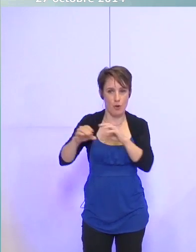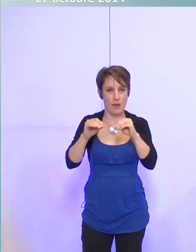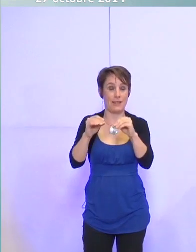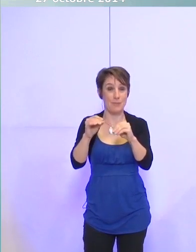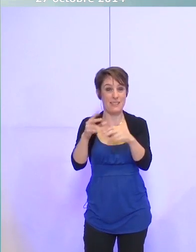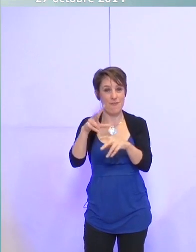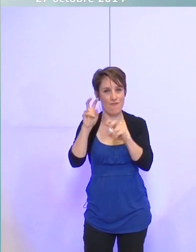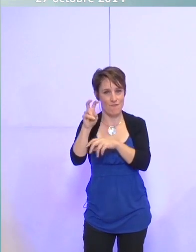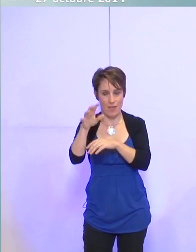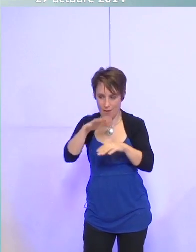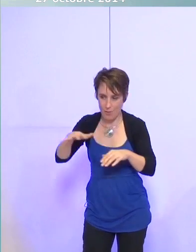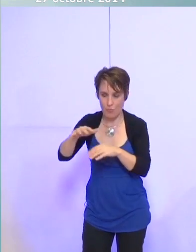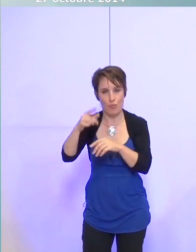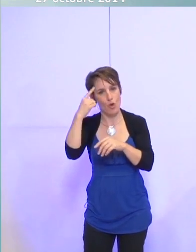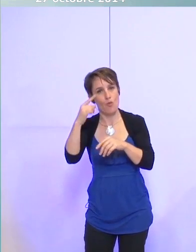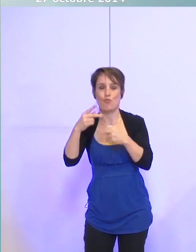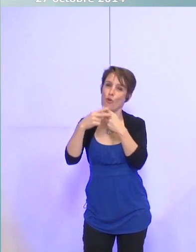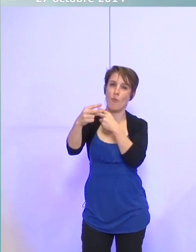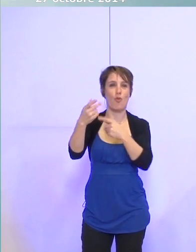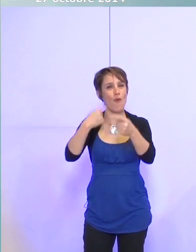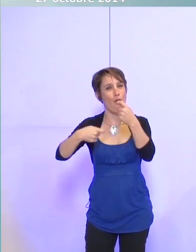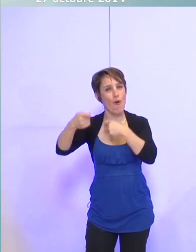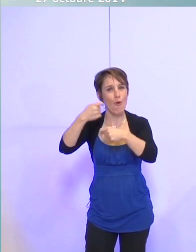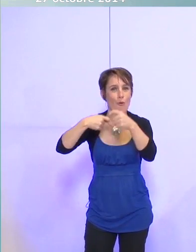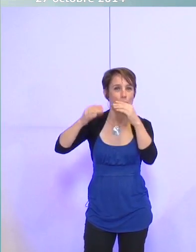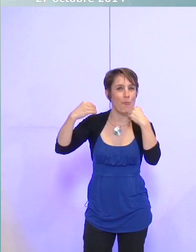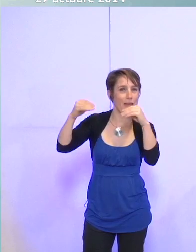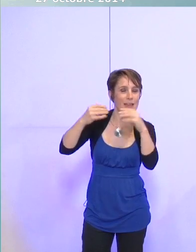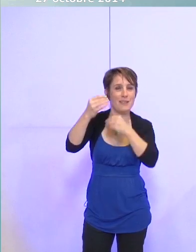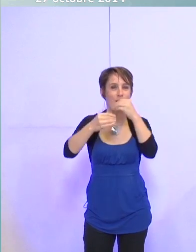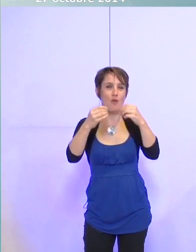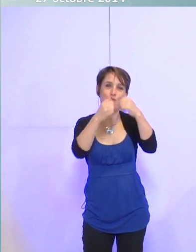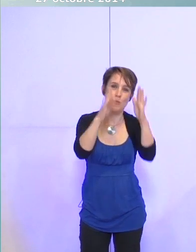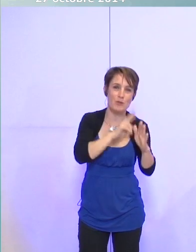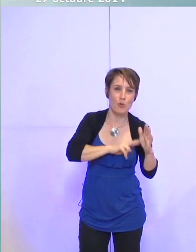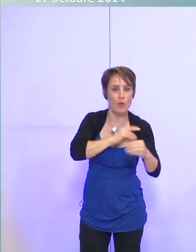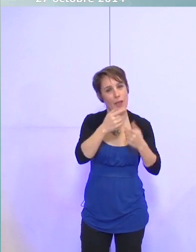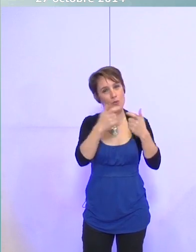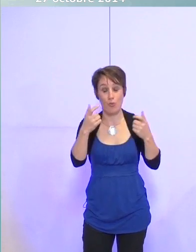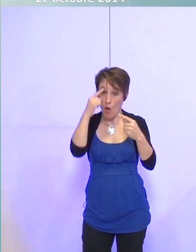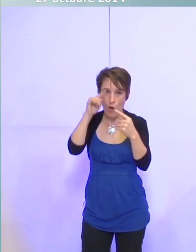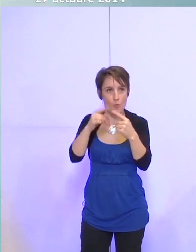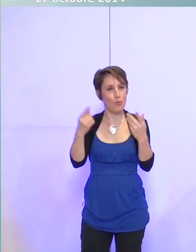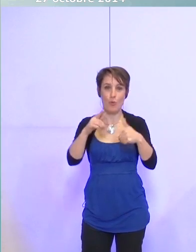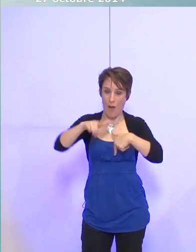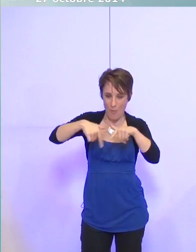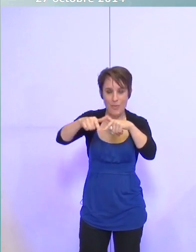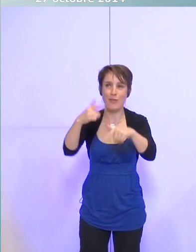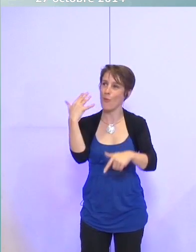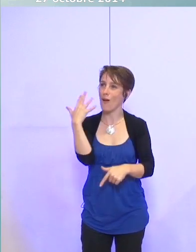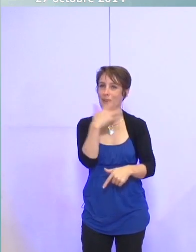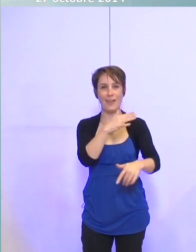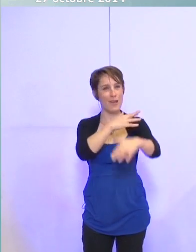retraite, certains commerces, etc., pour valoriser ces espaces dédiés aux piétons. De plus,